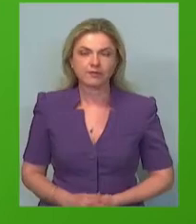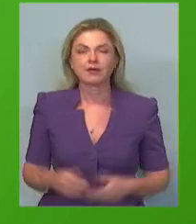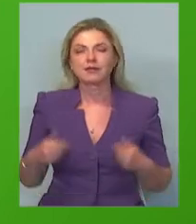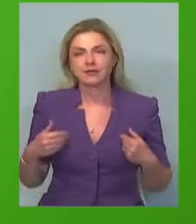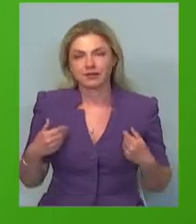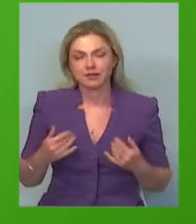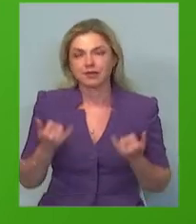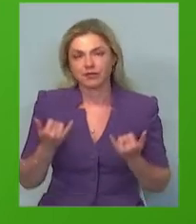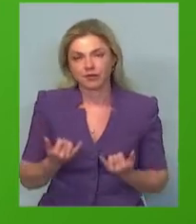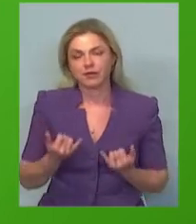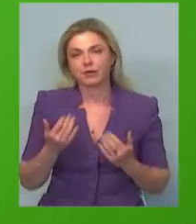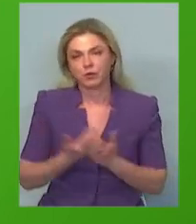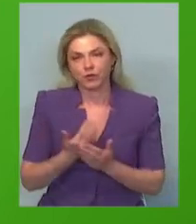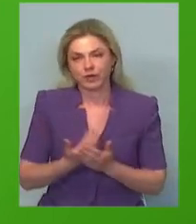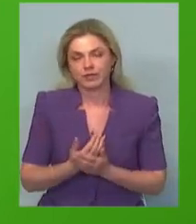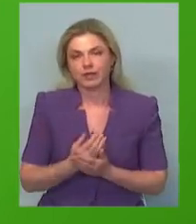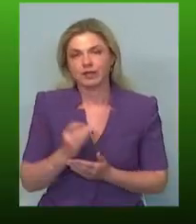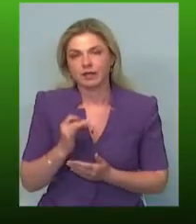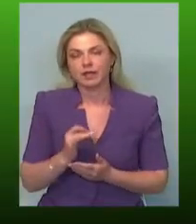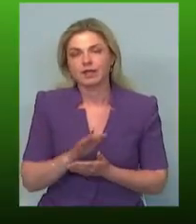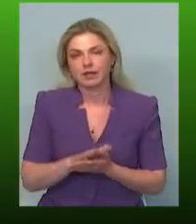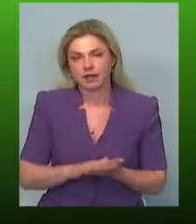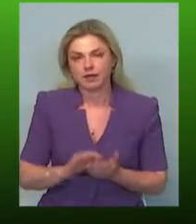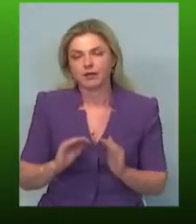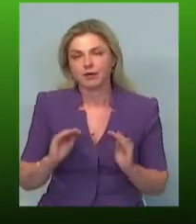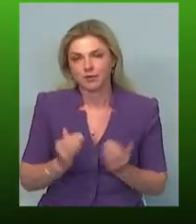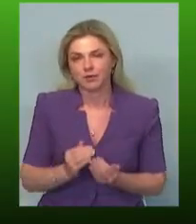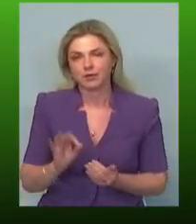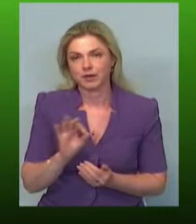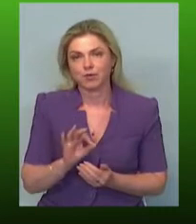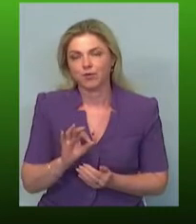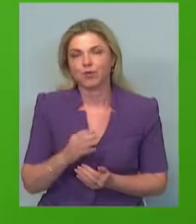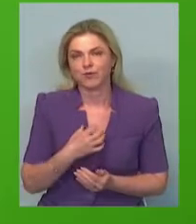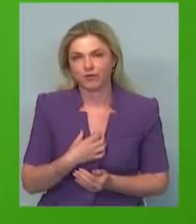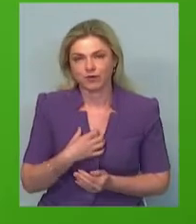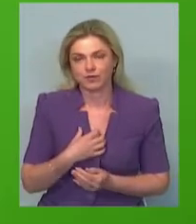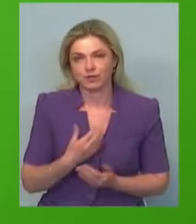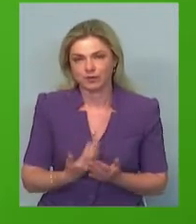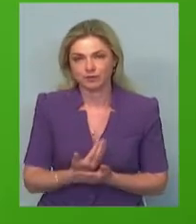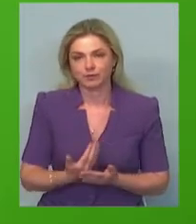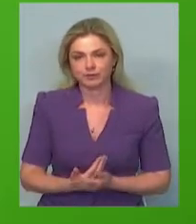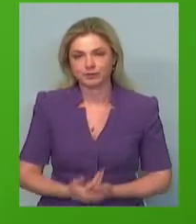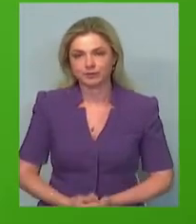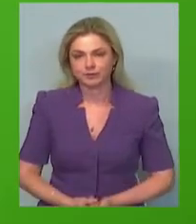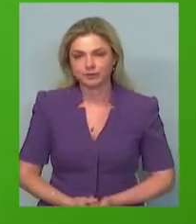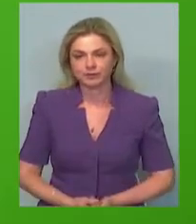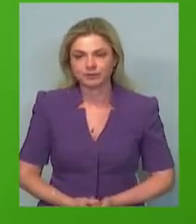Вітаю! В ефірі новини на UA Миколаїв, у студії Володимир Степанов. Зараз коротко про головні теми